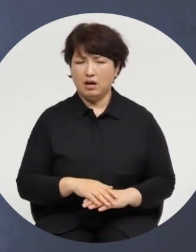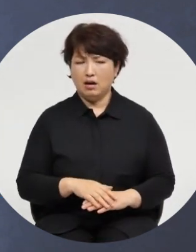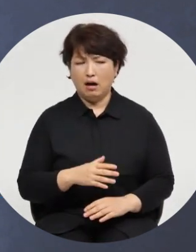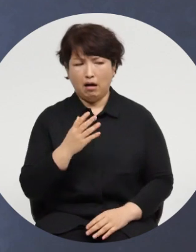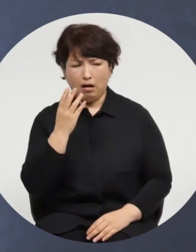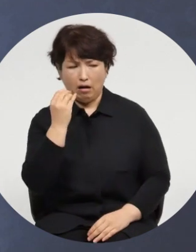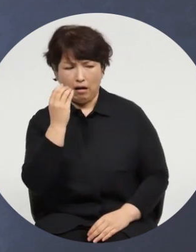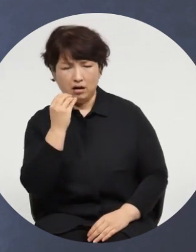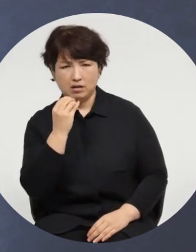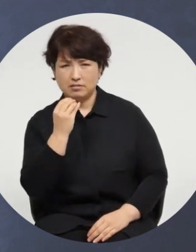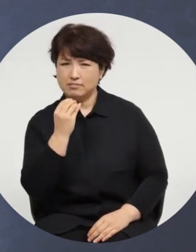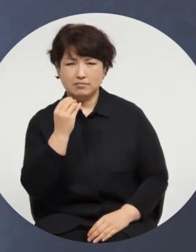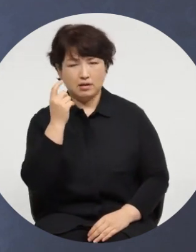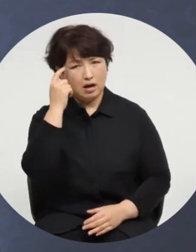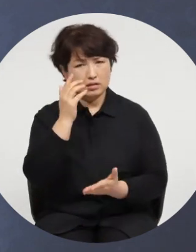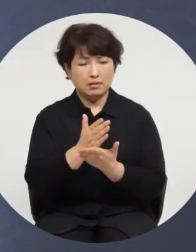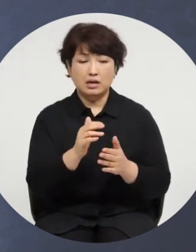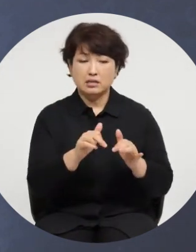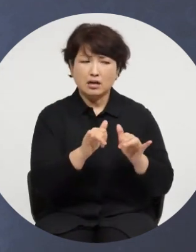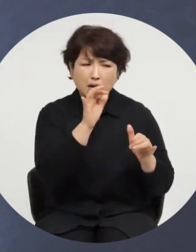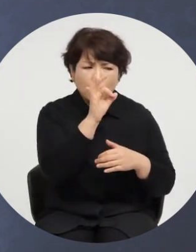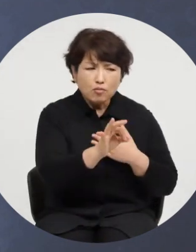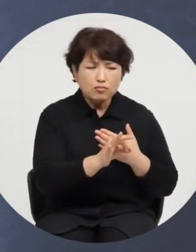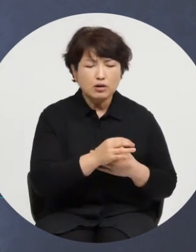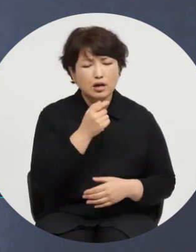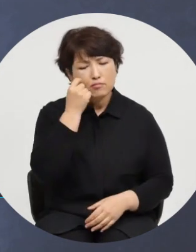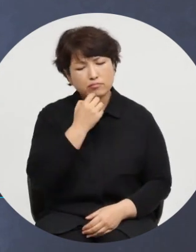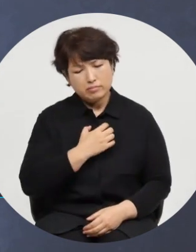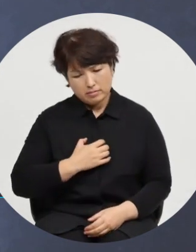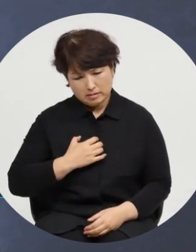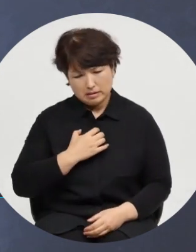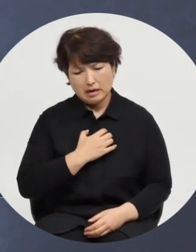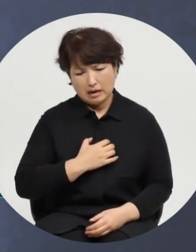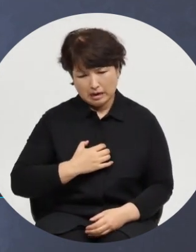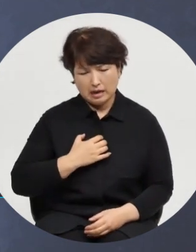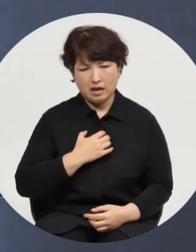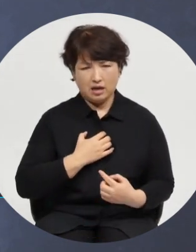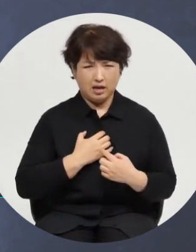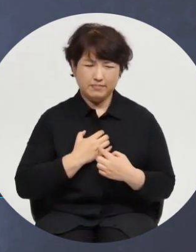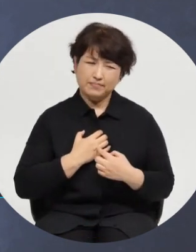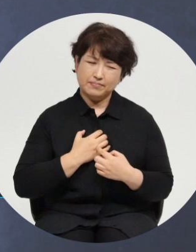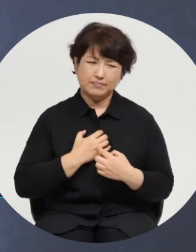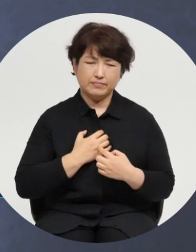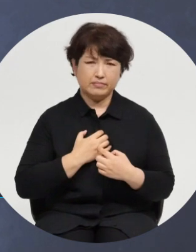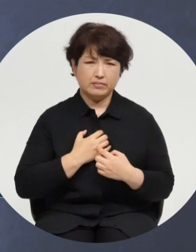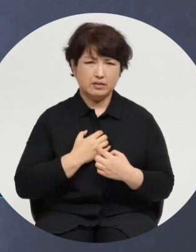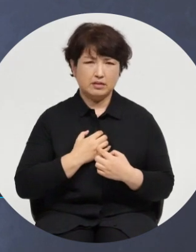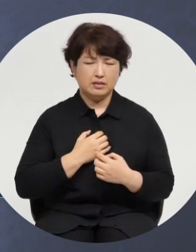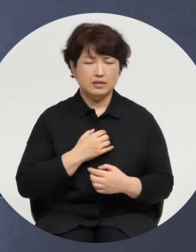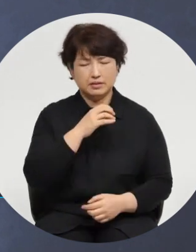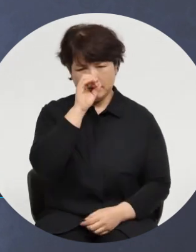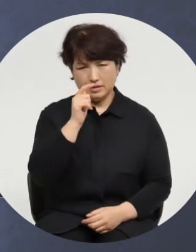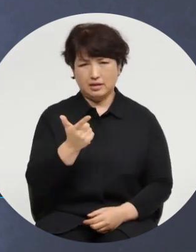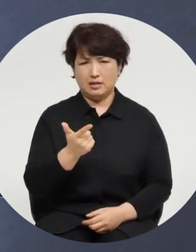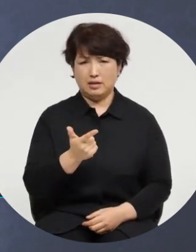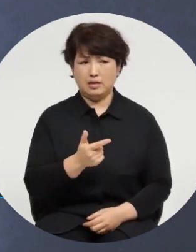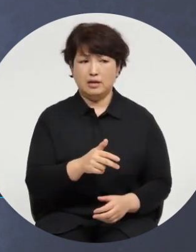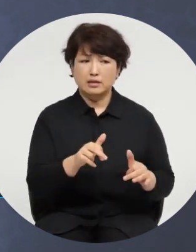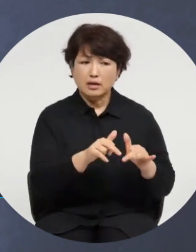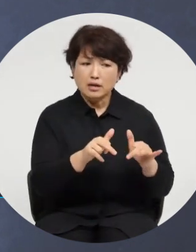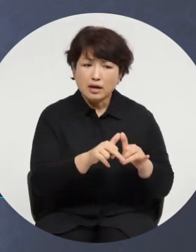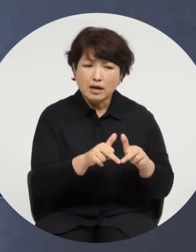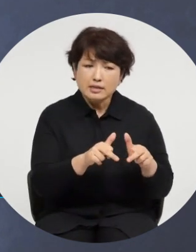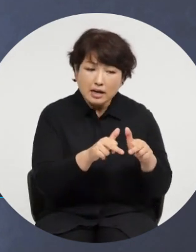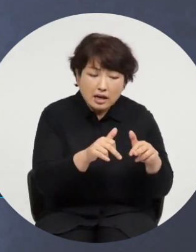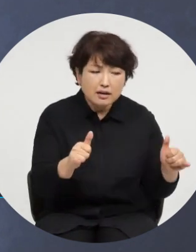그러니까 우리가 그걸 이상하게 보면 안 된다 여러분들이 장애인을 보고 불쌍하게 생각하는 건 좋은 건 아니에요 좀 불편할